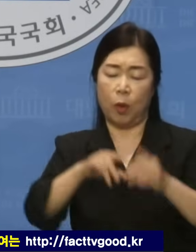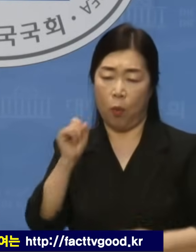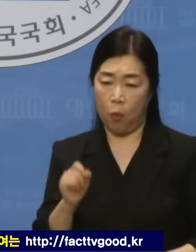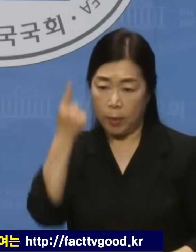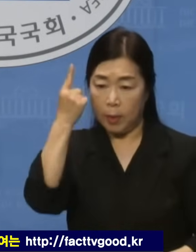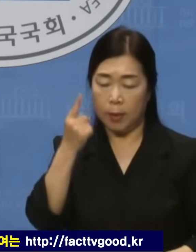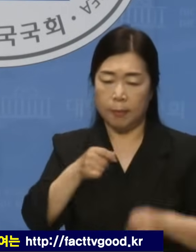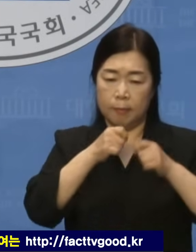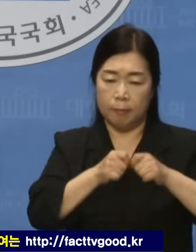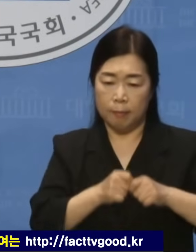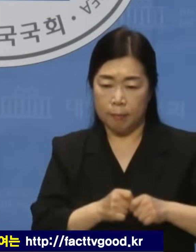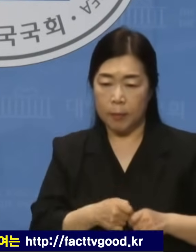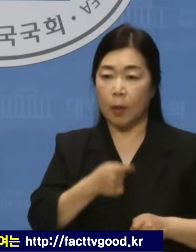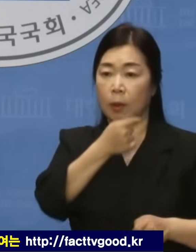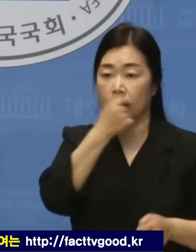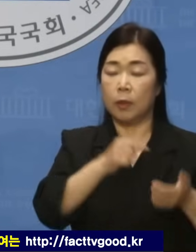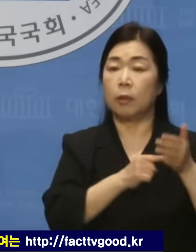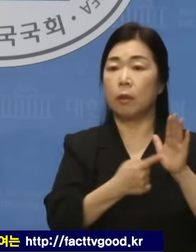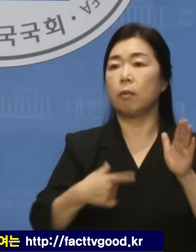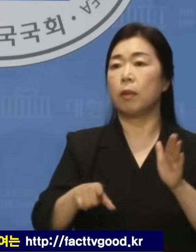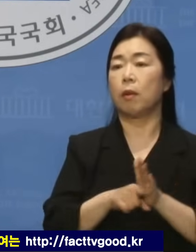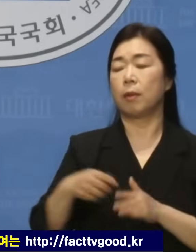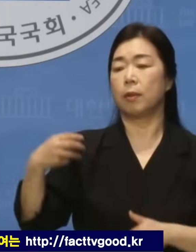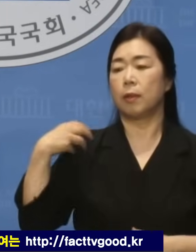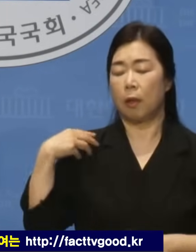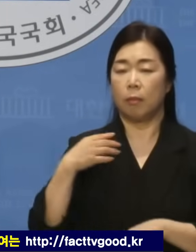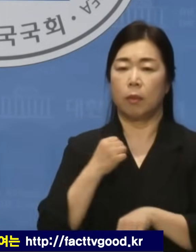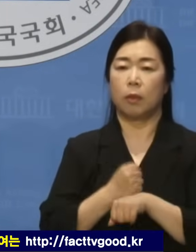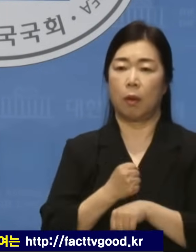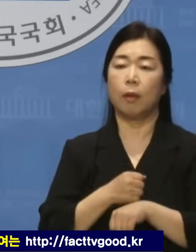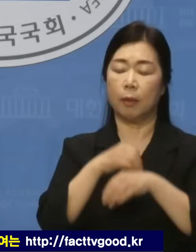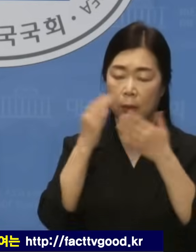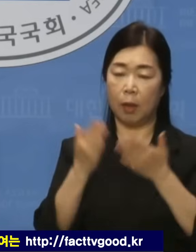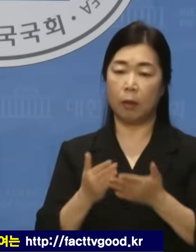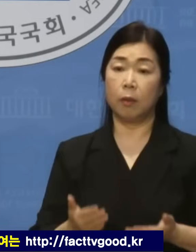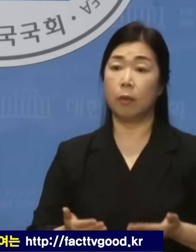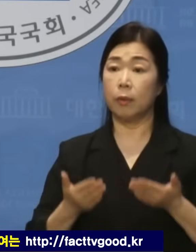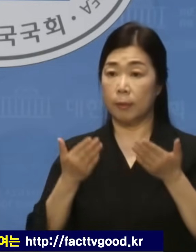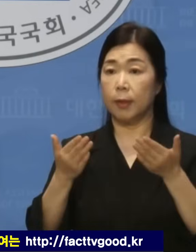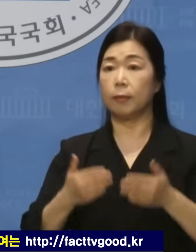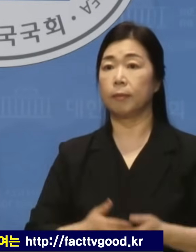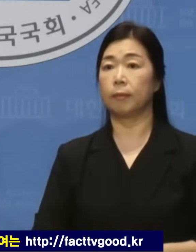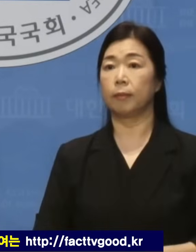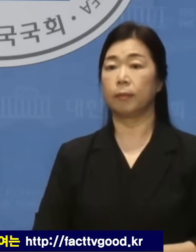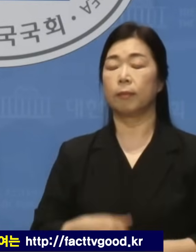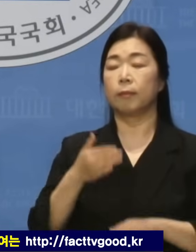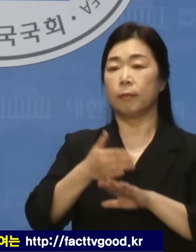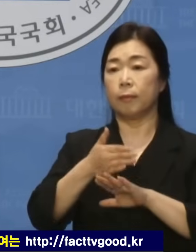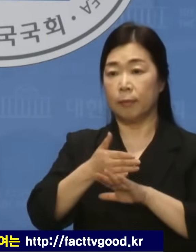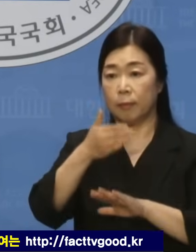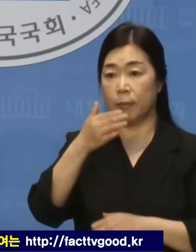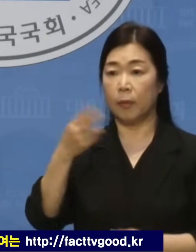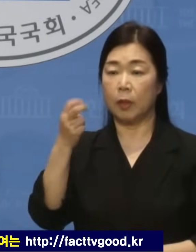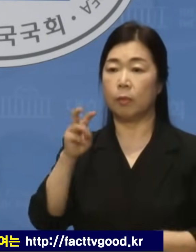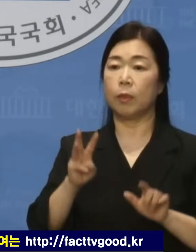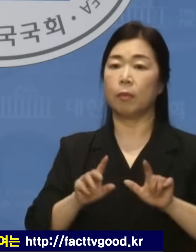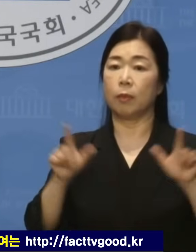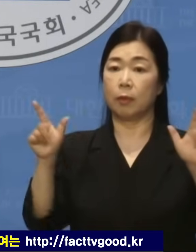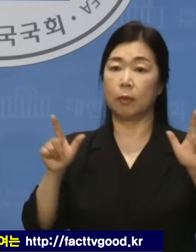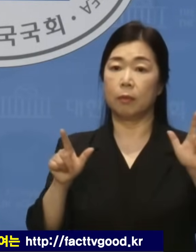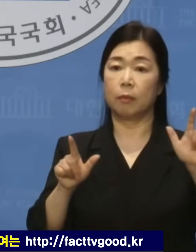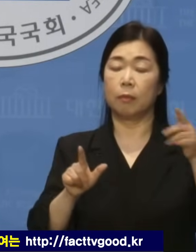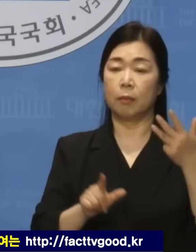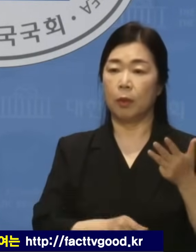원인을 촘촘히 밝히기 위해 맡은 바 역할을 다해 나갈 것입니다. 감사합니다.